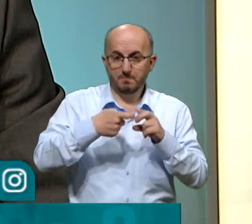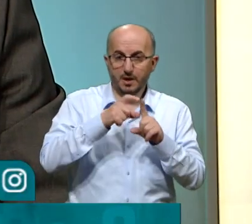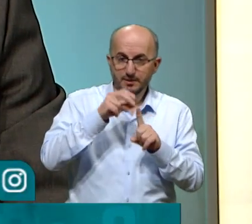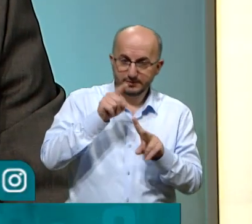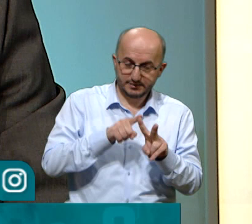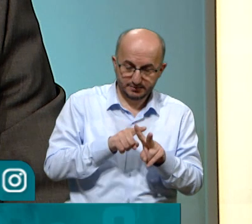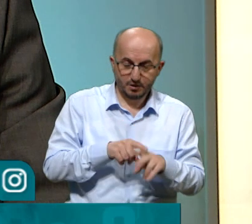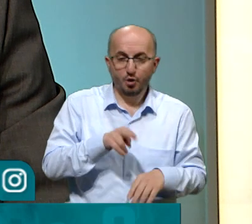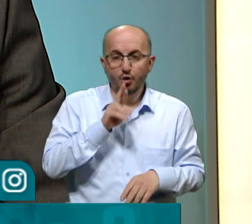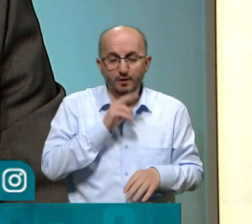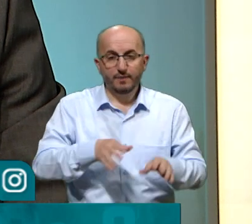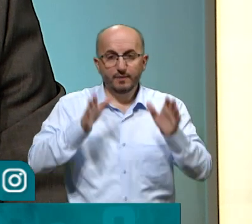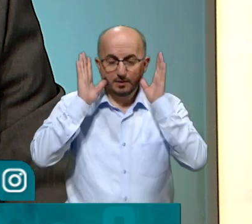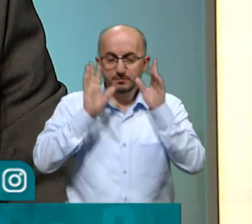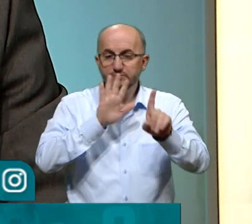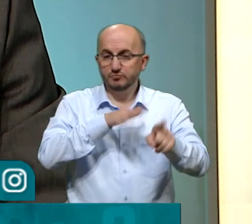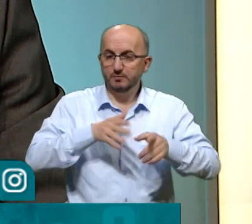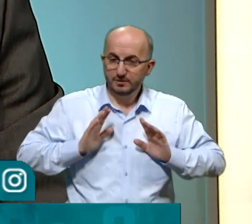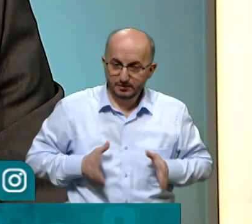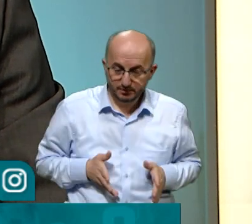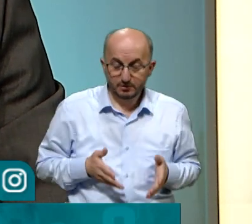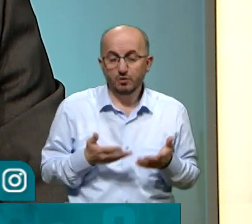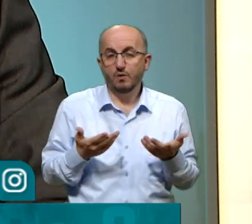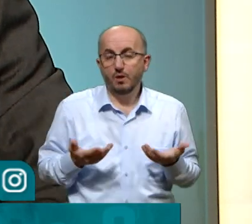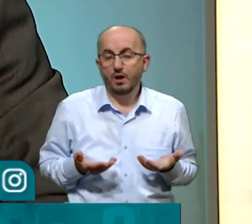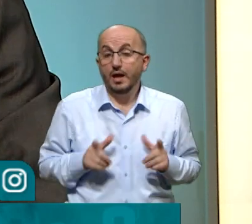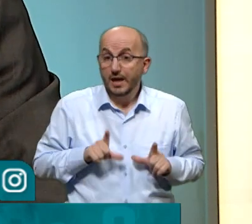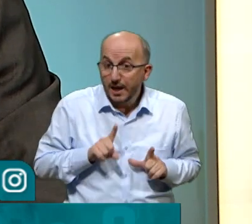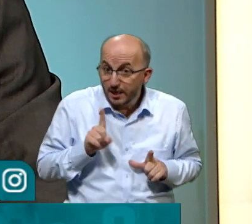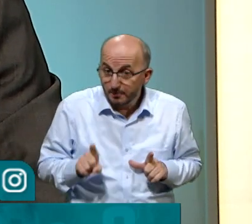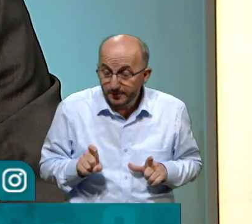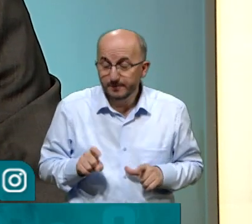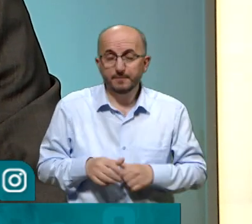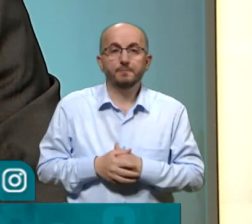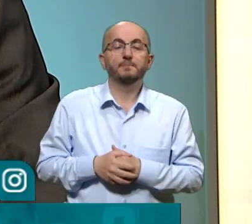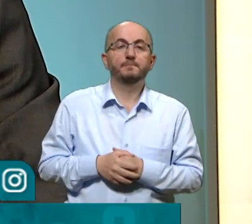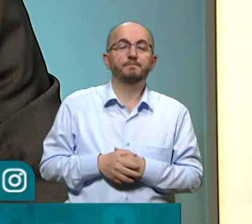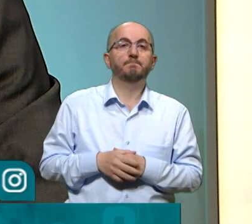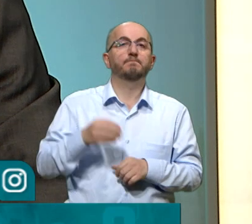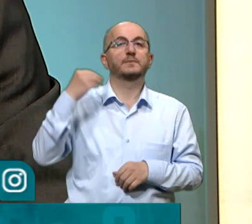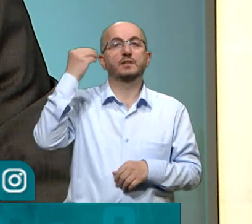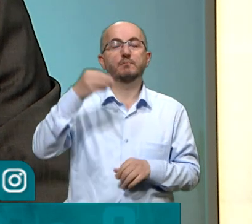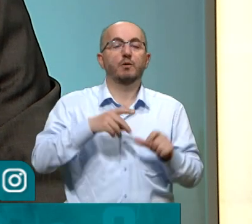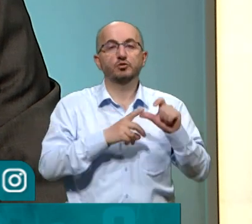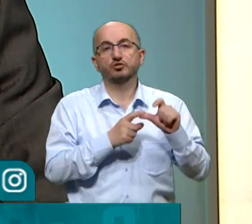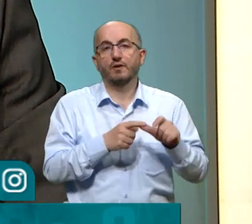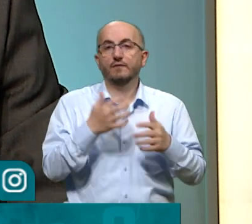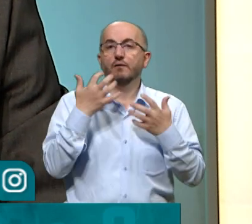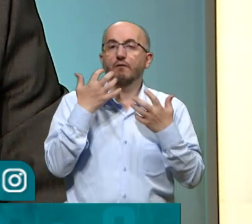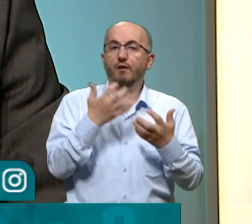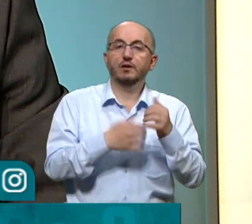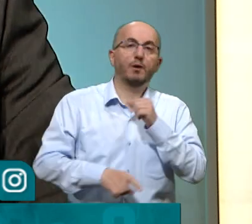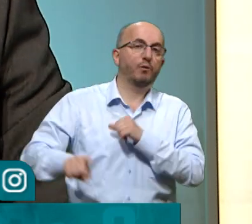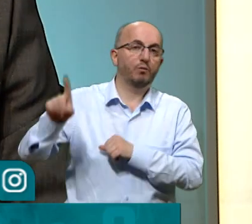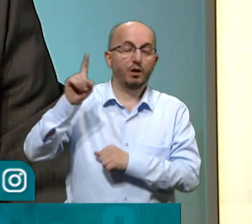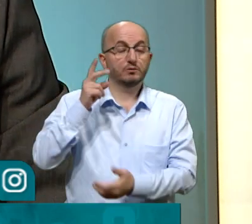Evet öğle namazını cemaatle kılıyorlar bu kılınması gerekir mi dedi Şimdi dedi İmam Şafi rahimehullah ın